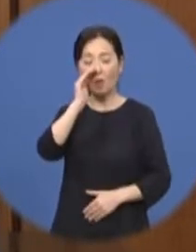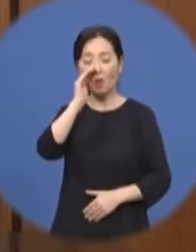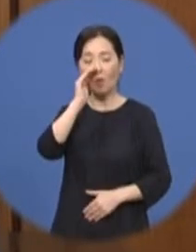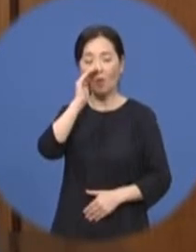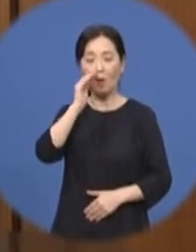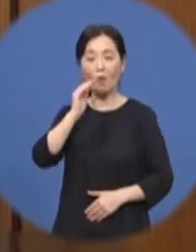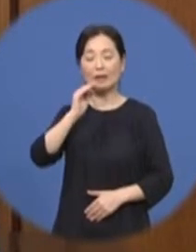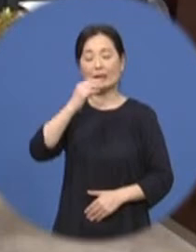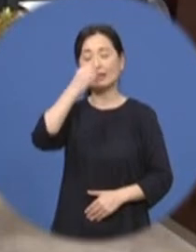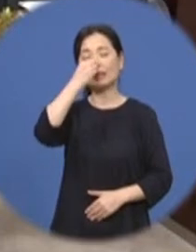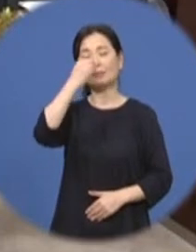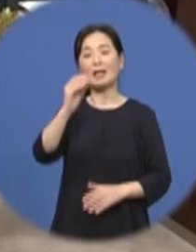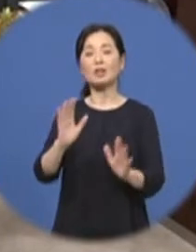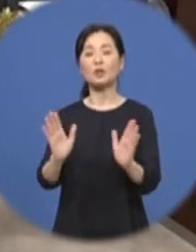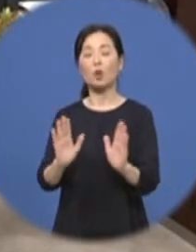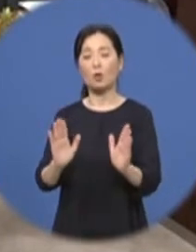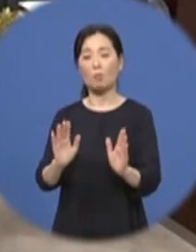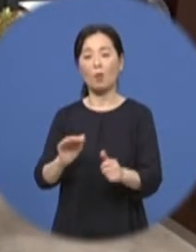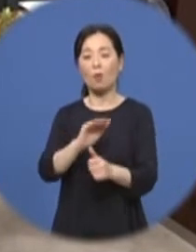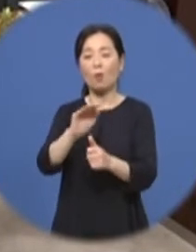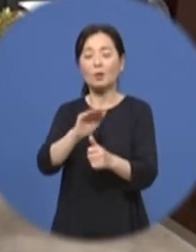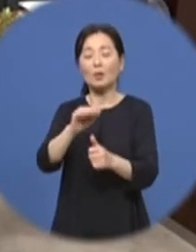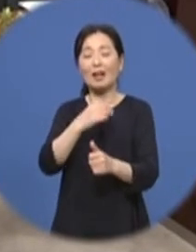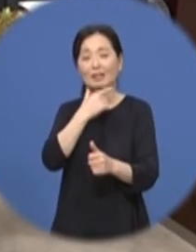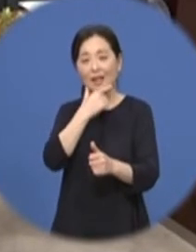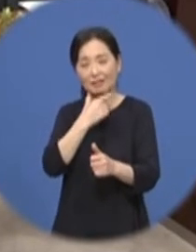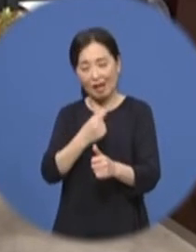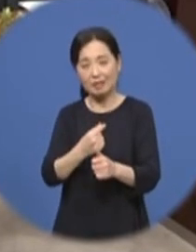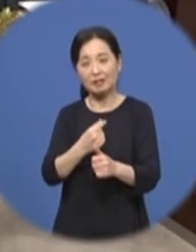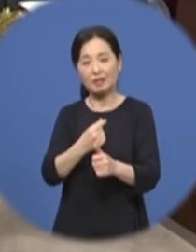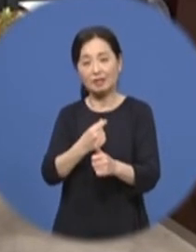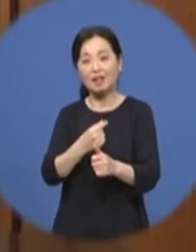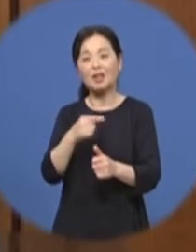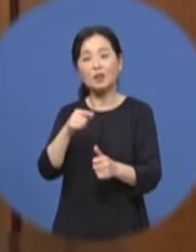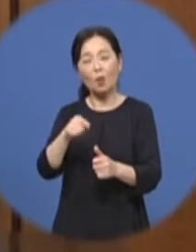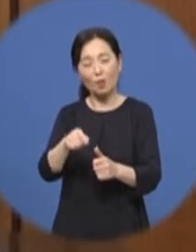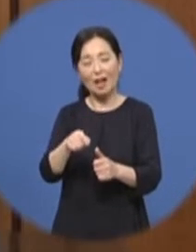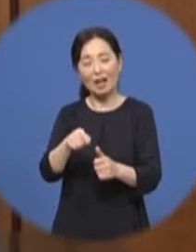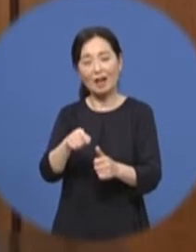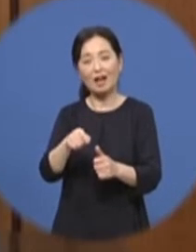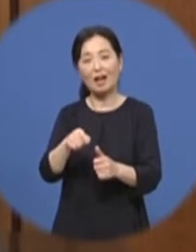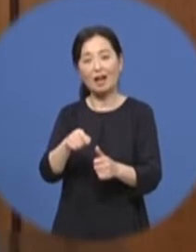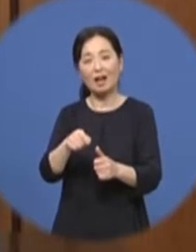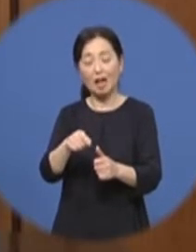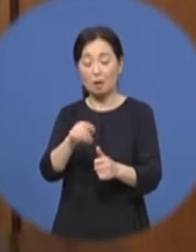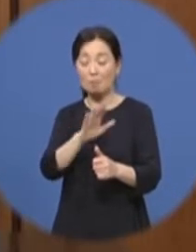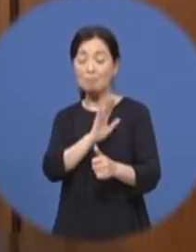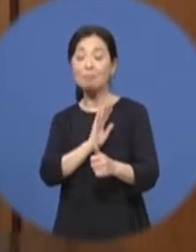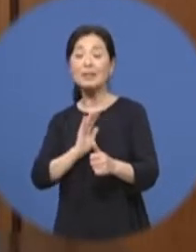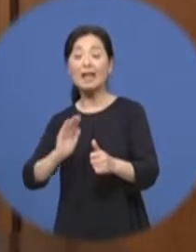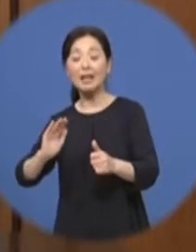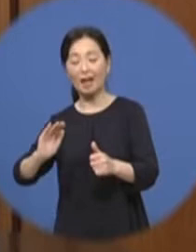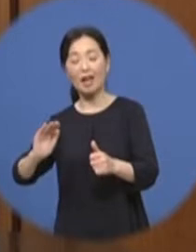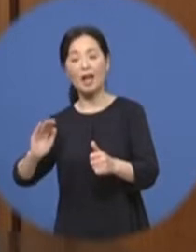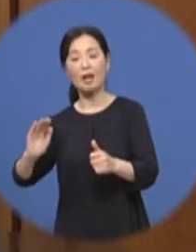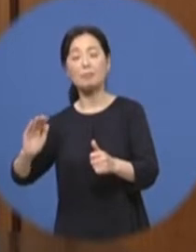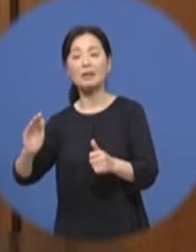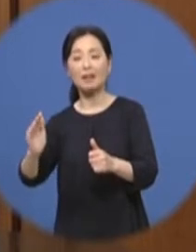ども、そういう子どもがここから育っていてほしいなと、それをみんなで、大人みんな